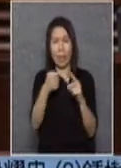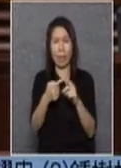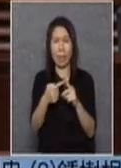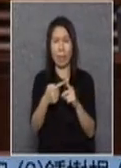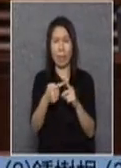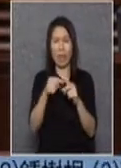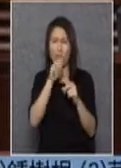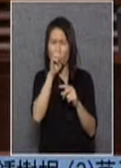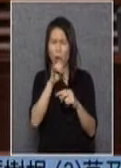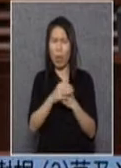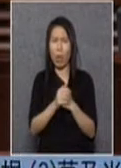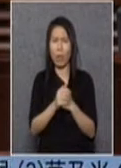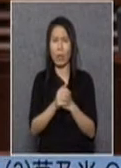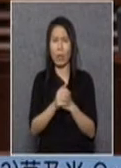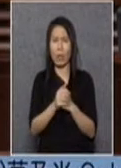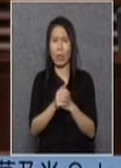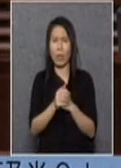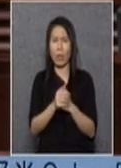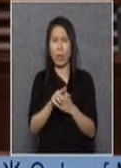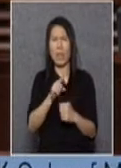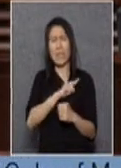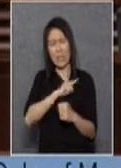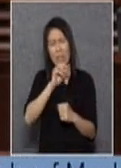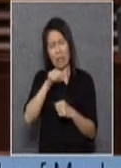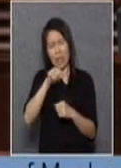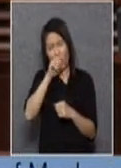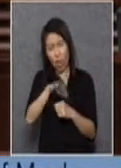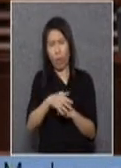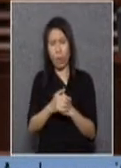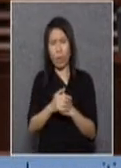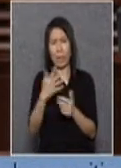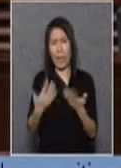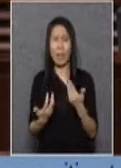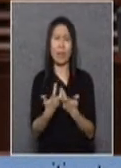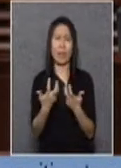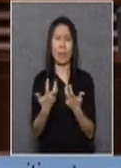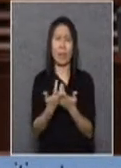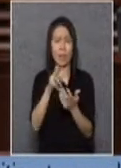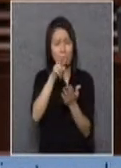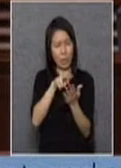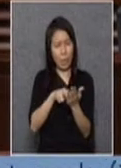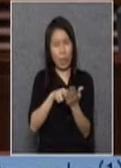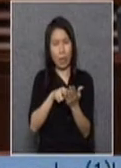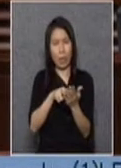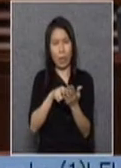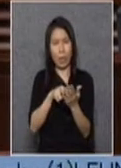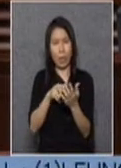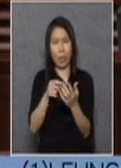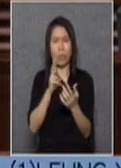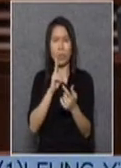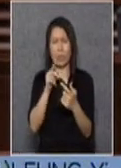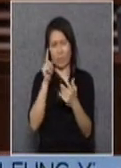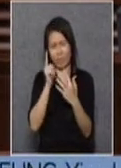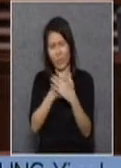样的说话呢，就算你讲得出口啊，在数字里面我们看到呢都不攻自破。